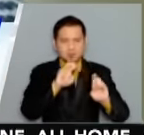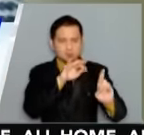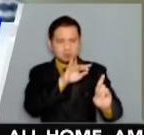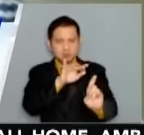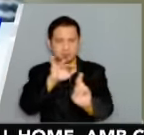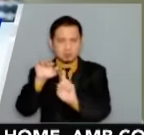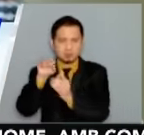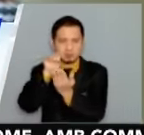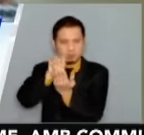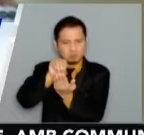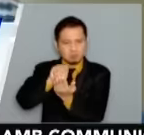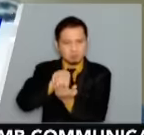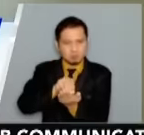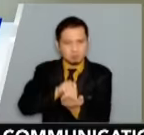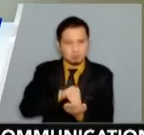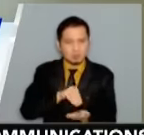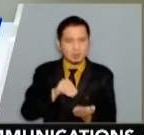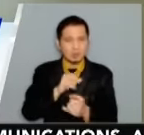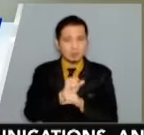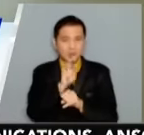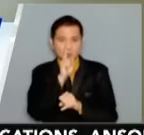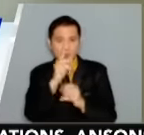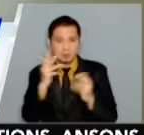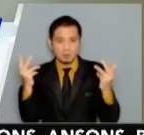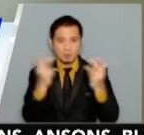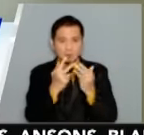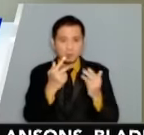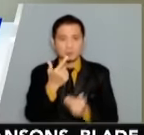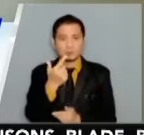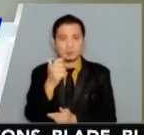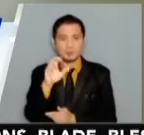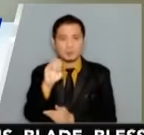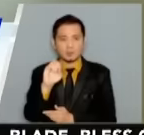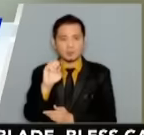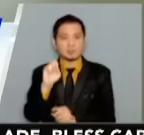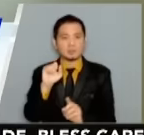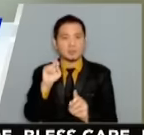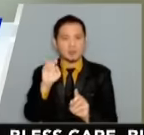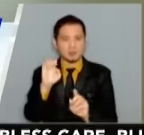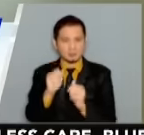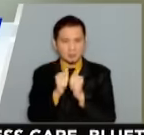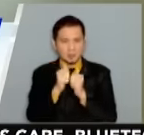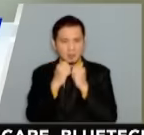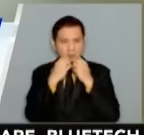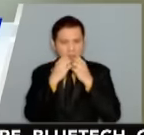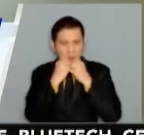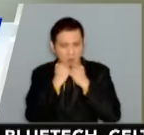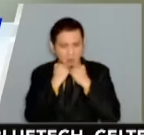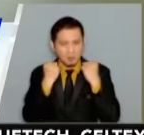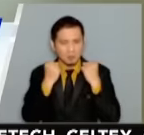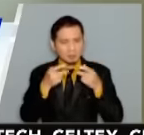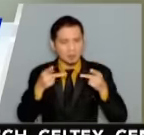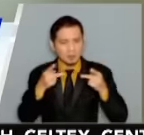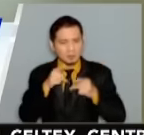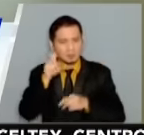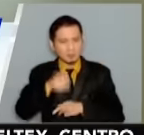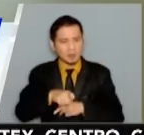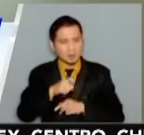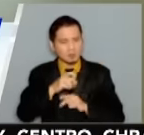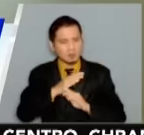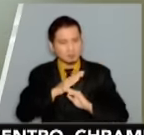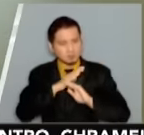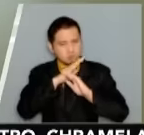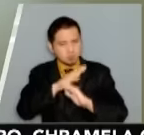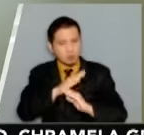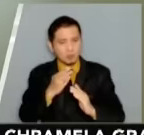all the geosites have been well protected, no, and we have still satisfied. We continue to satisfy the criteria of